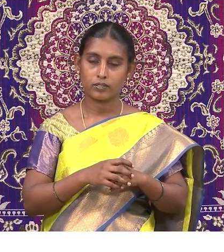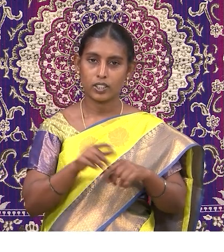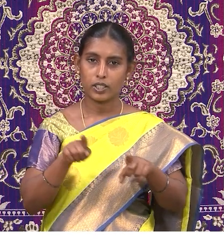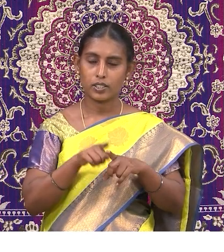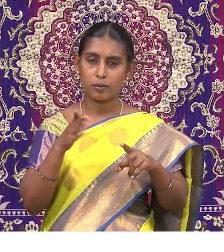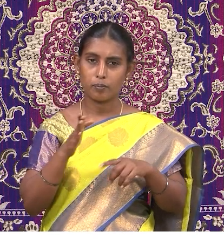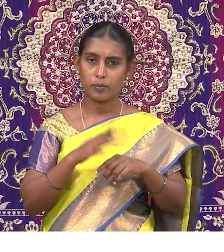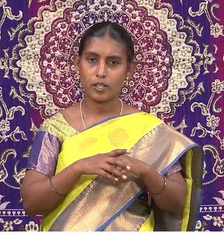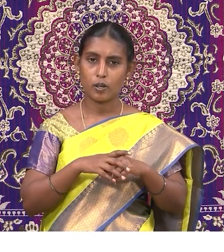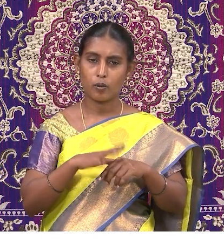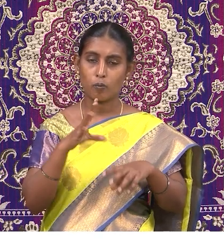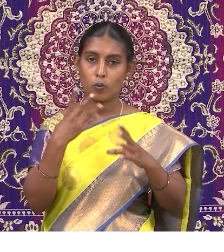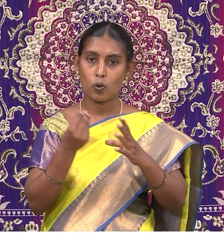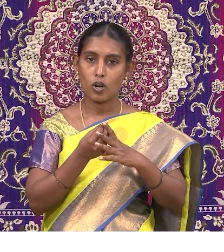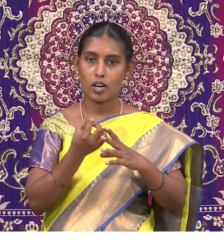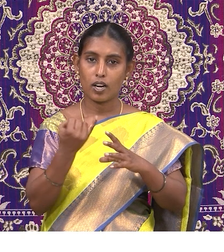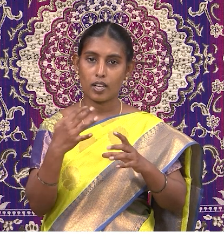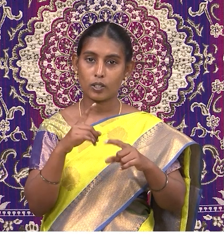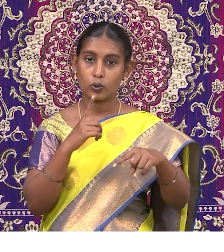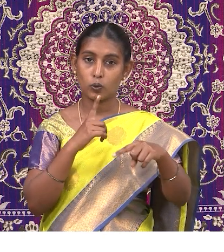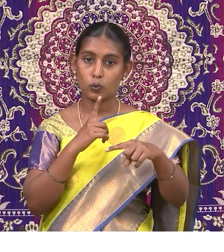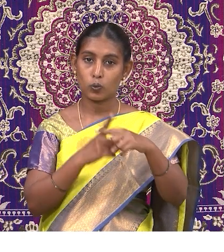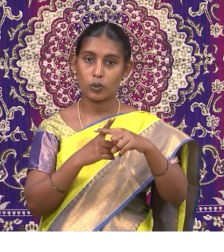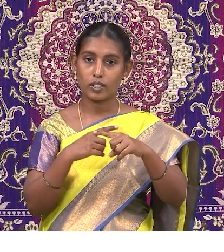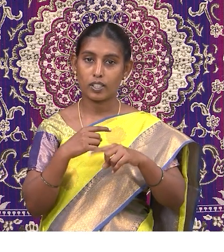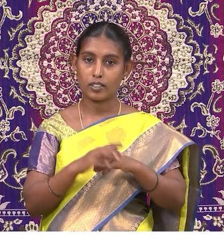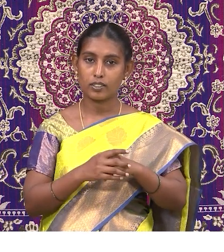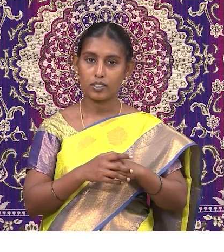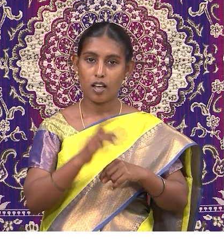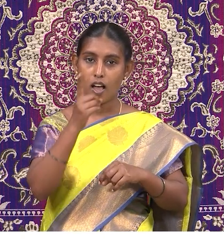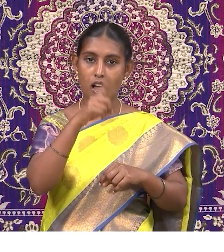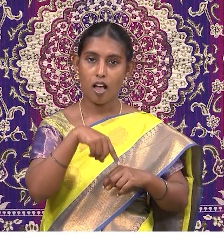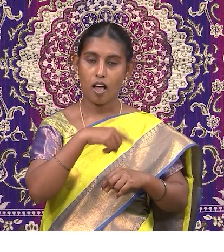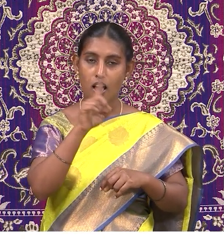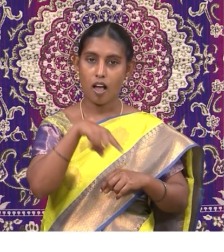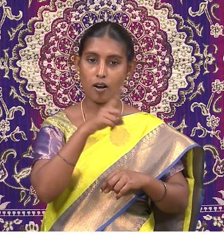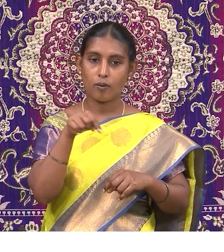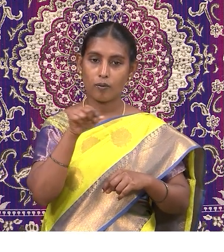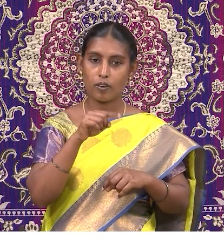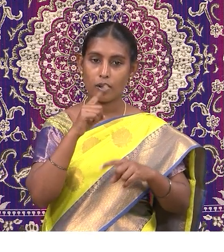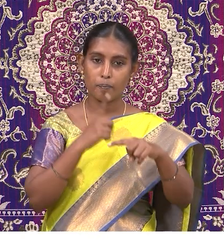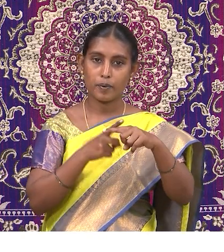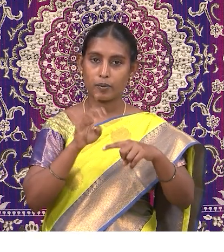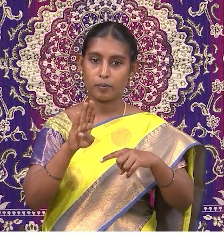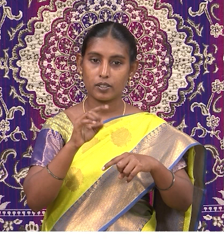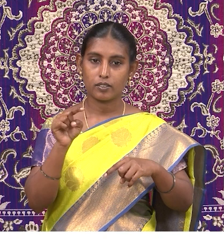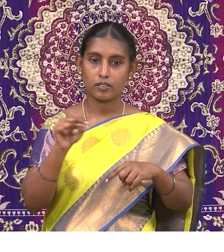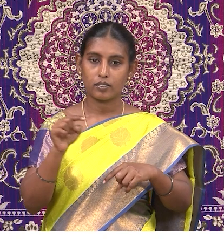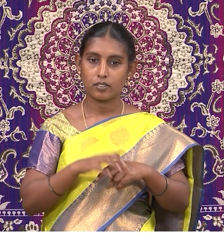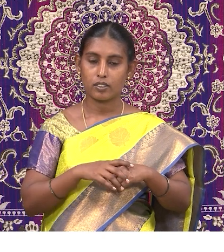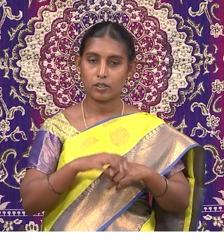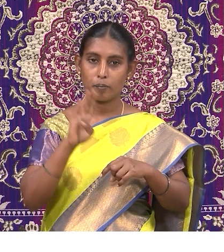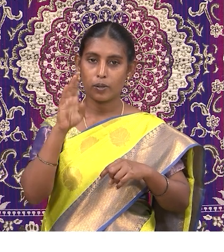இப்போ நீங்கள் மூலங்களின் கூடுதல் பலன் ஆல்ஃபா ப்ளஸ் பீட்டா ஃபார்முலா, மைனஸ் பி பை ஏ மைனஸ் ஒன்று பை